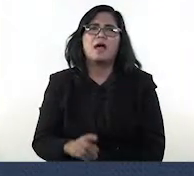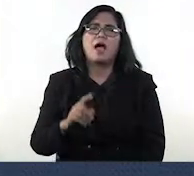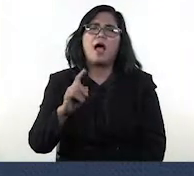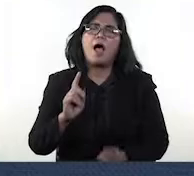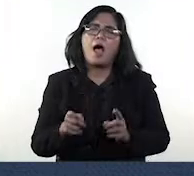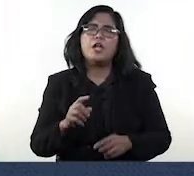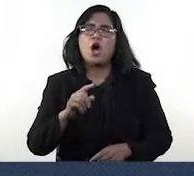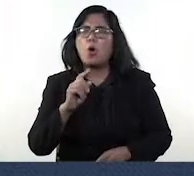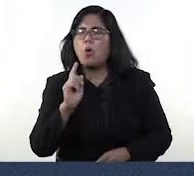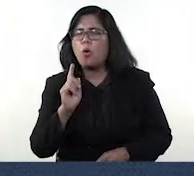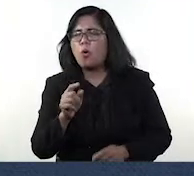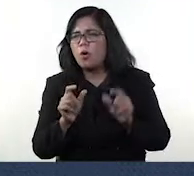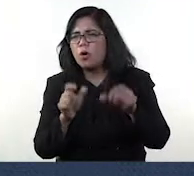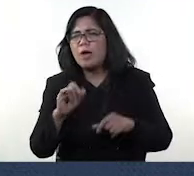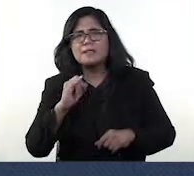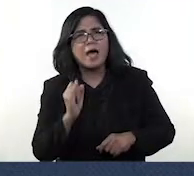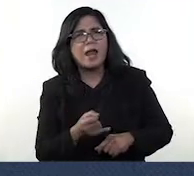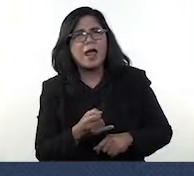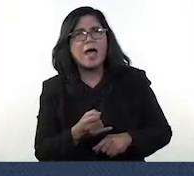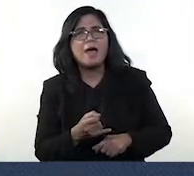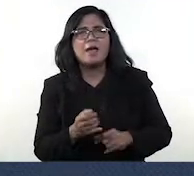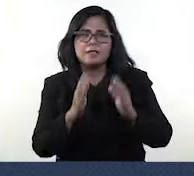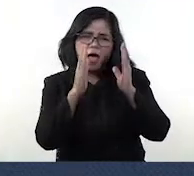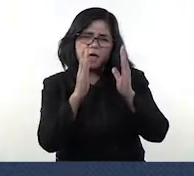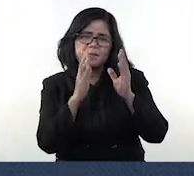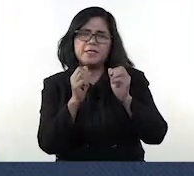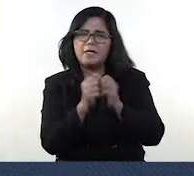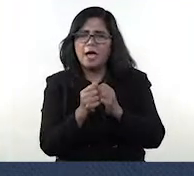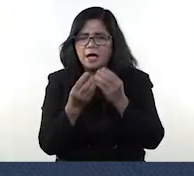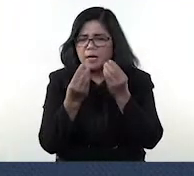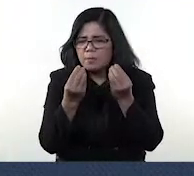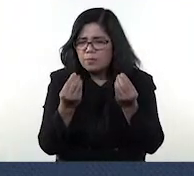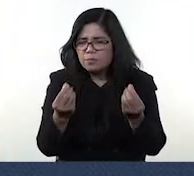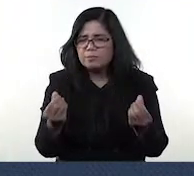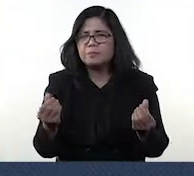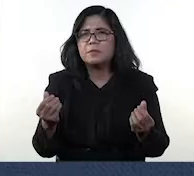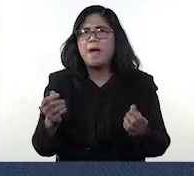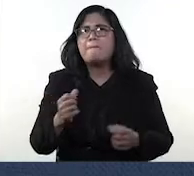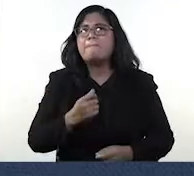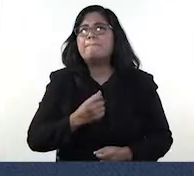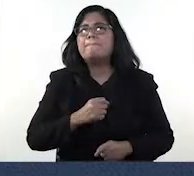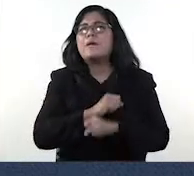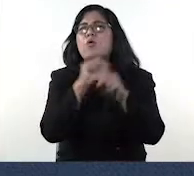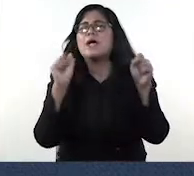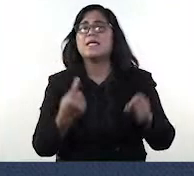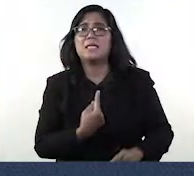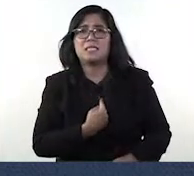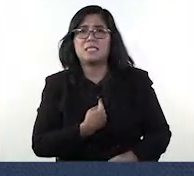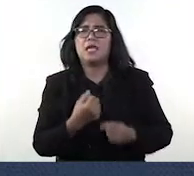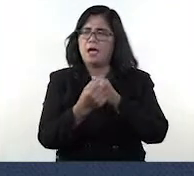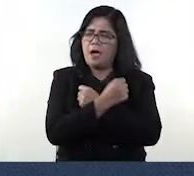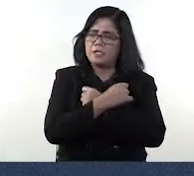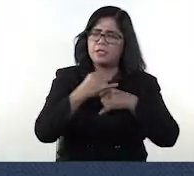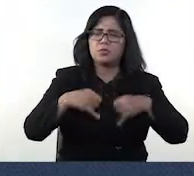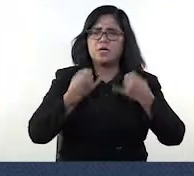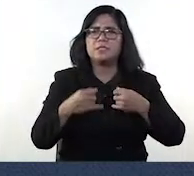Hai ada orang sawah dorong berbeda ada orangnya mungkin enggak sejalan tidak David dengan kelemahlembutan penguasaan diri jelas